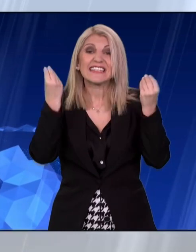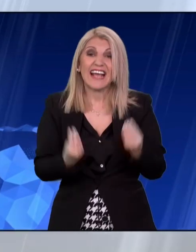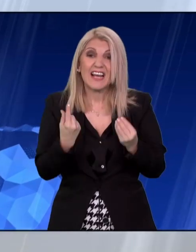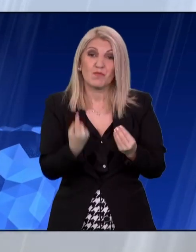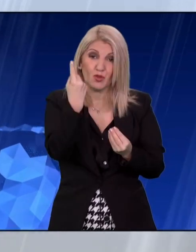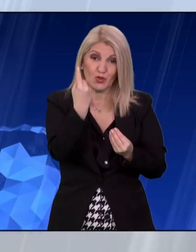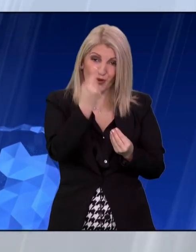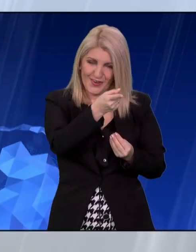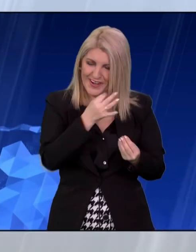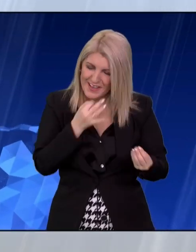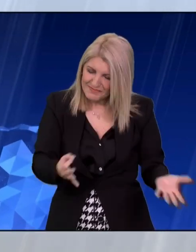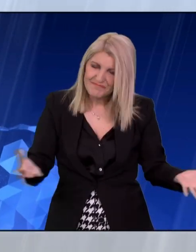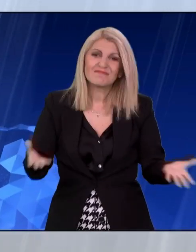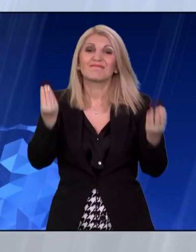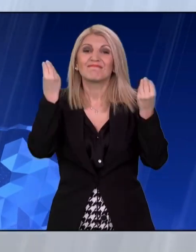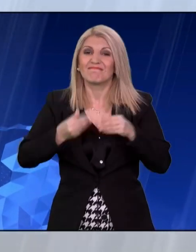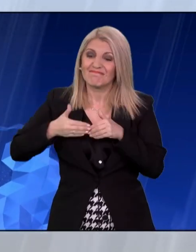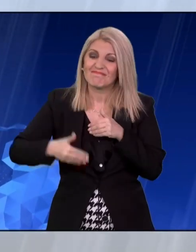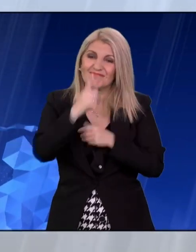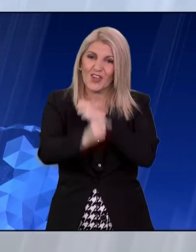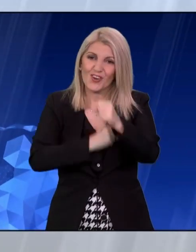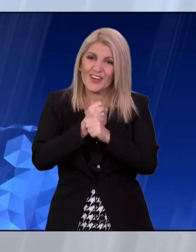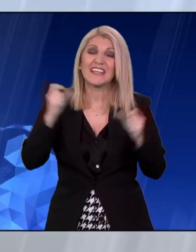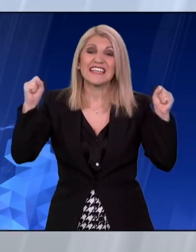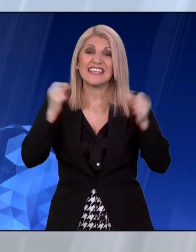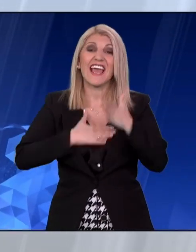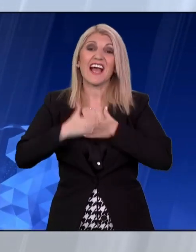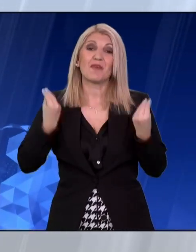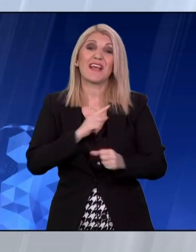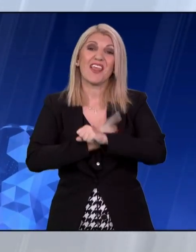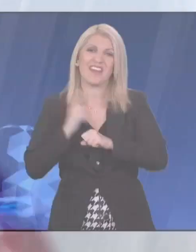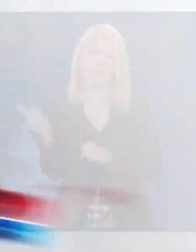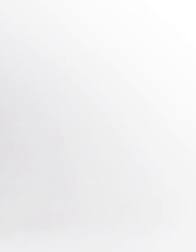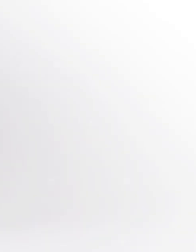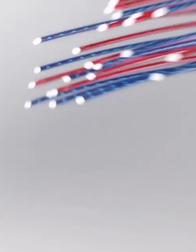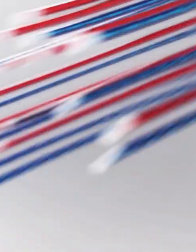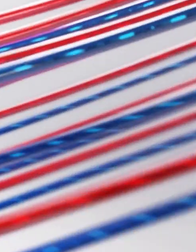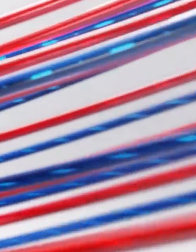μία ωραία νέα χρονιά με υγεία αγάπη και καλή δύναμη για όλους μας